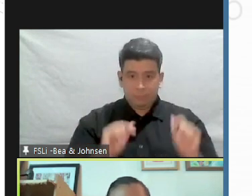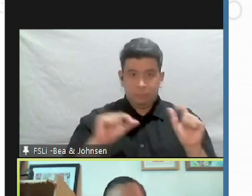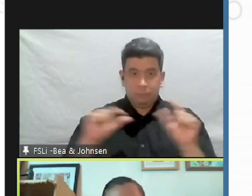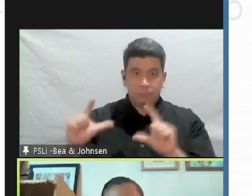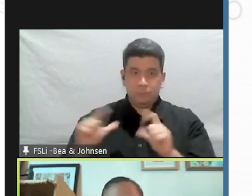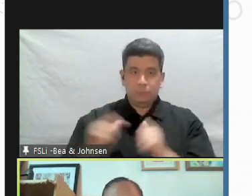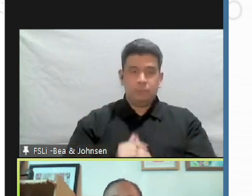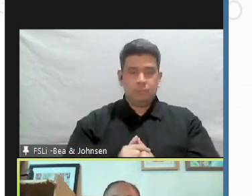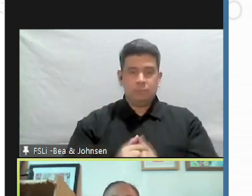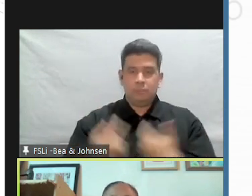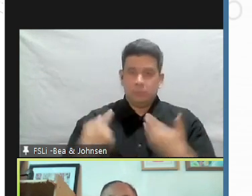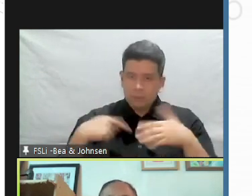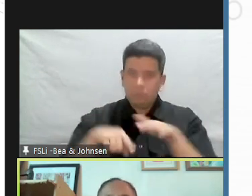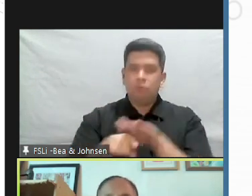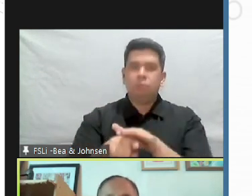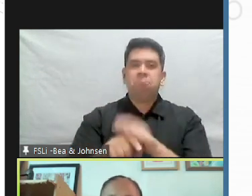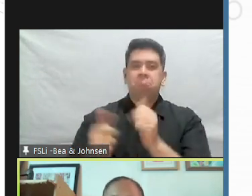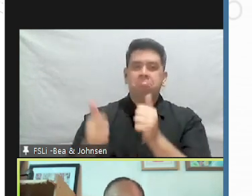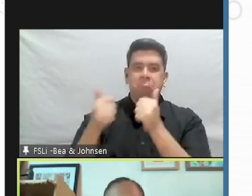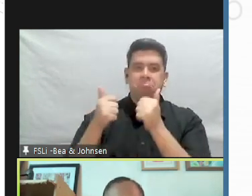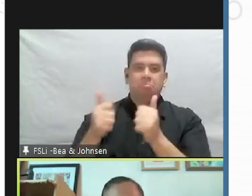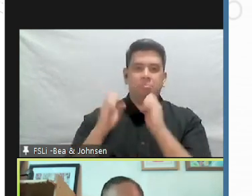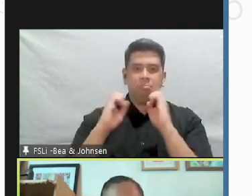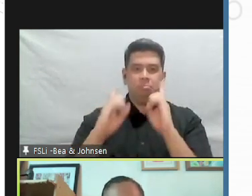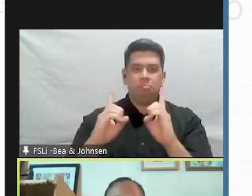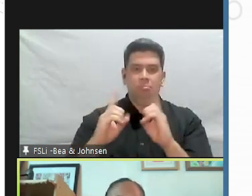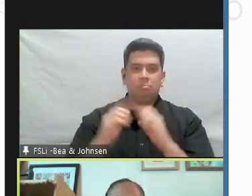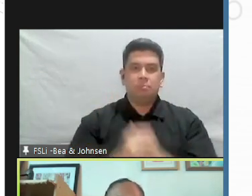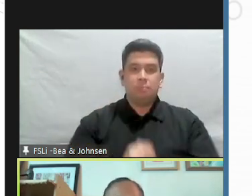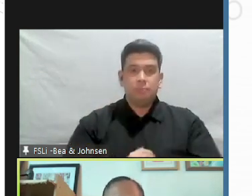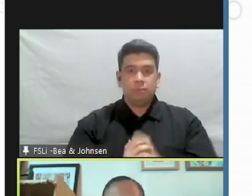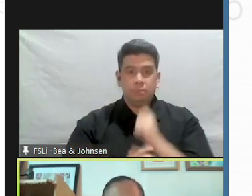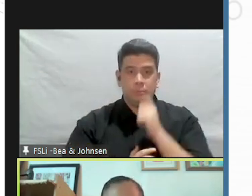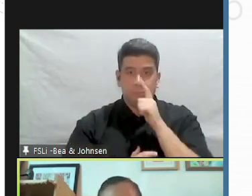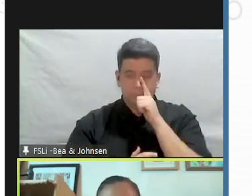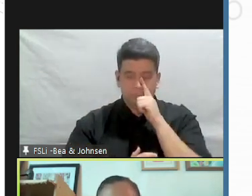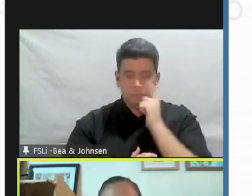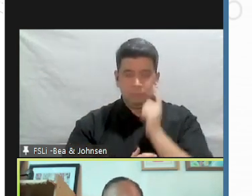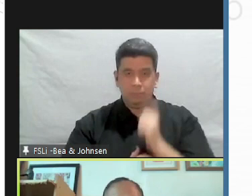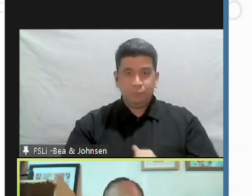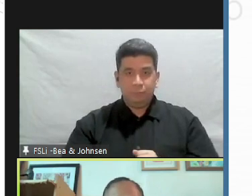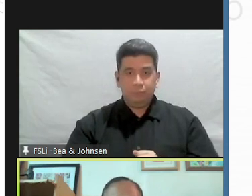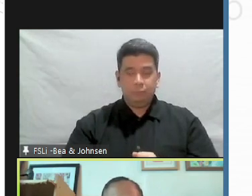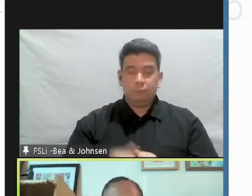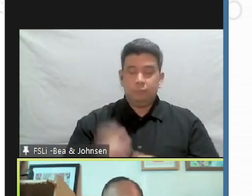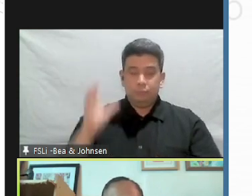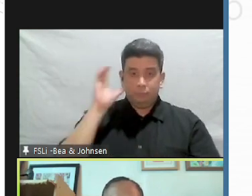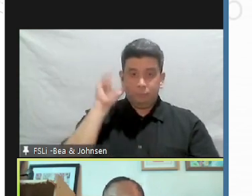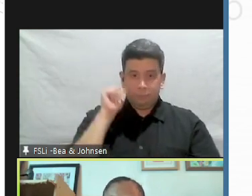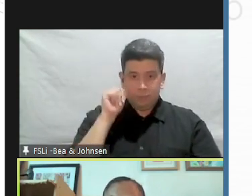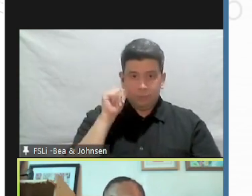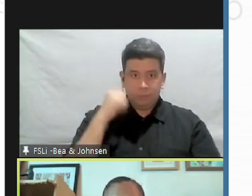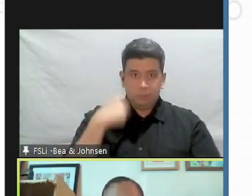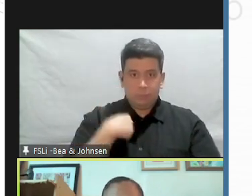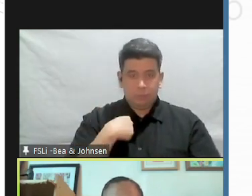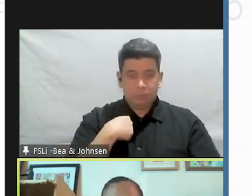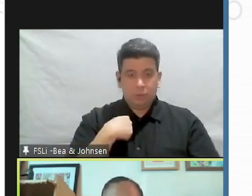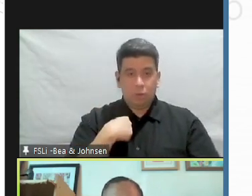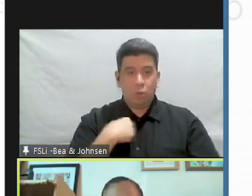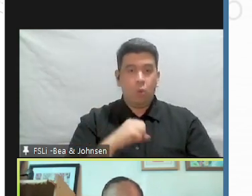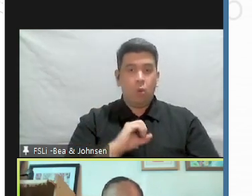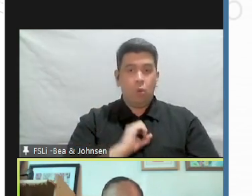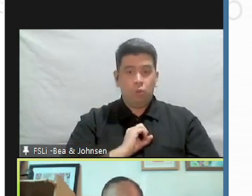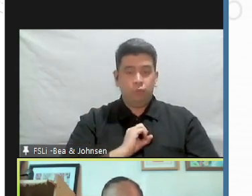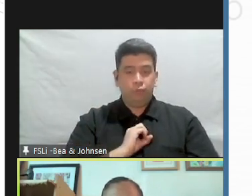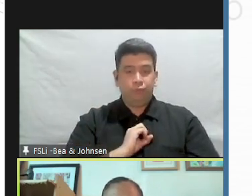Inklusibo at epektibong edukasyon. So, sa pagbabahagi ni Ma'am Ched, may sarili na tayong wika at sistema